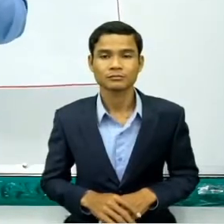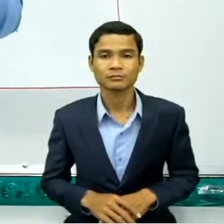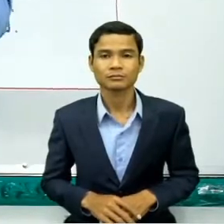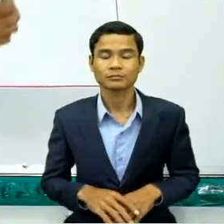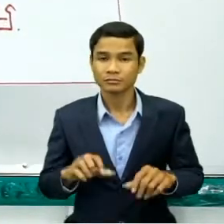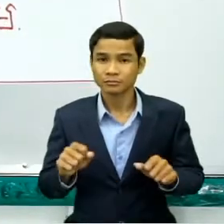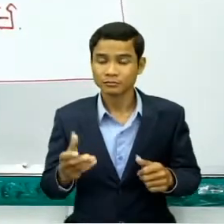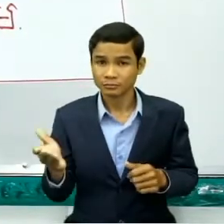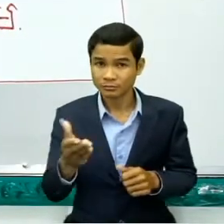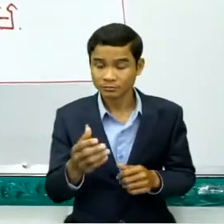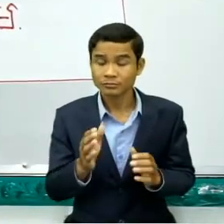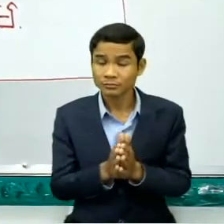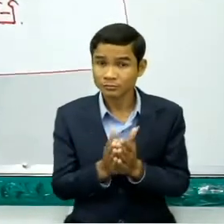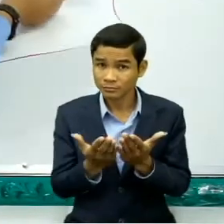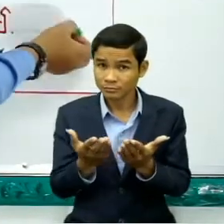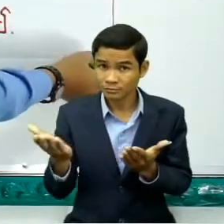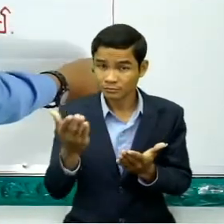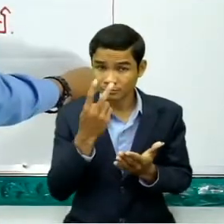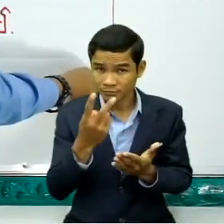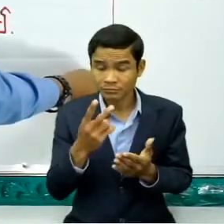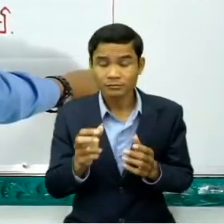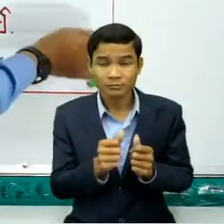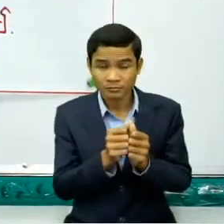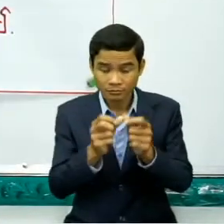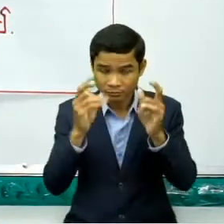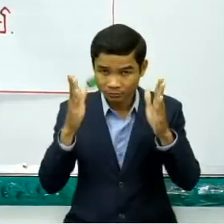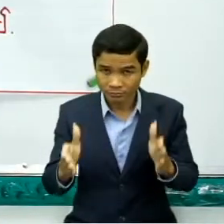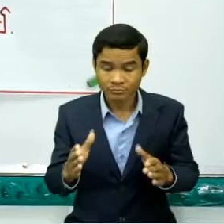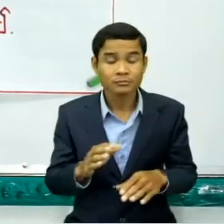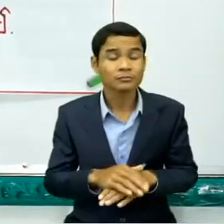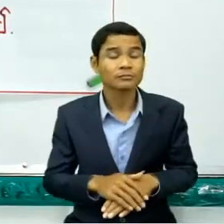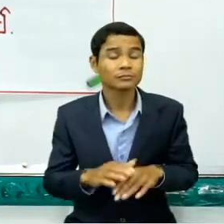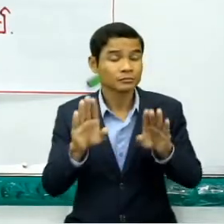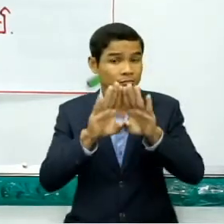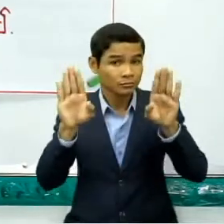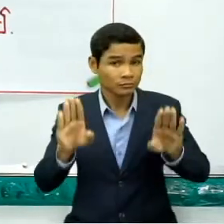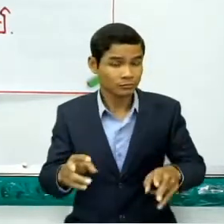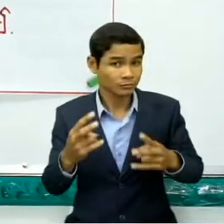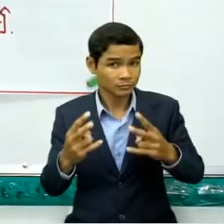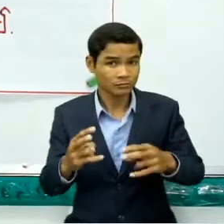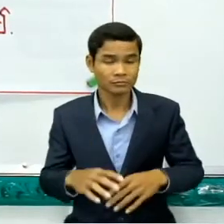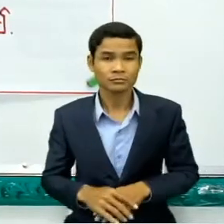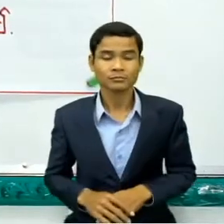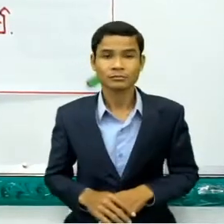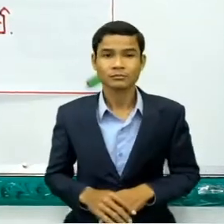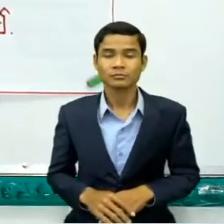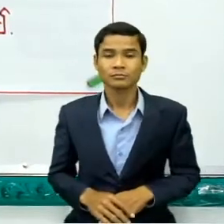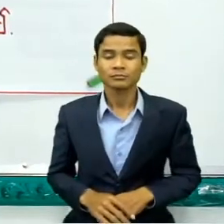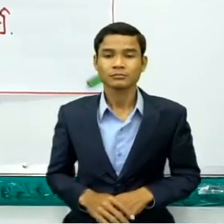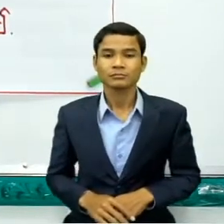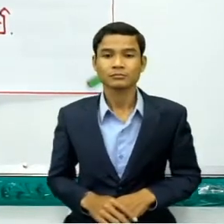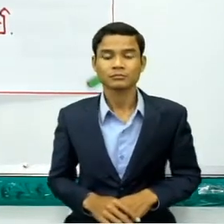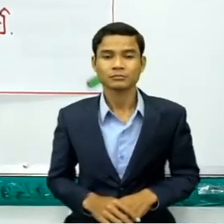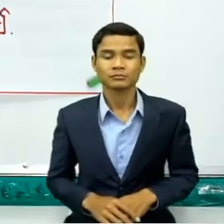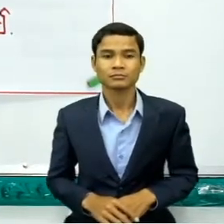Chà, con lực sự phải con lãng, đảm bấy tiếng bắt đầu châm mùi nhà cổ này lỡ. Đã khiến.